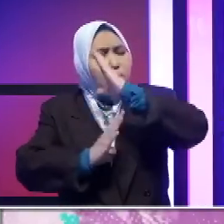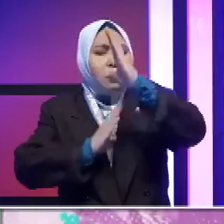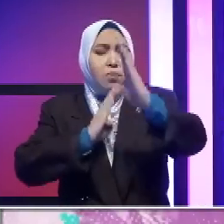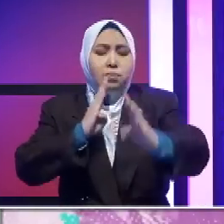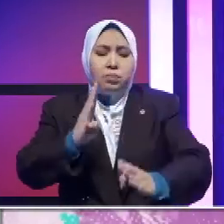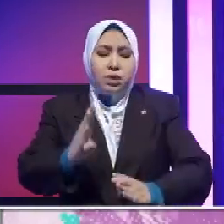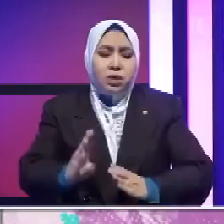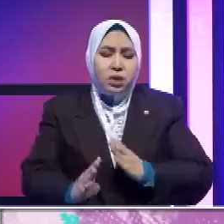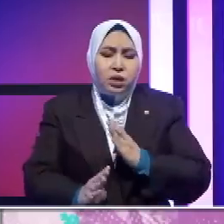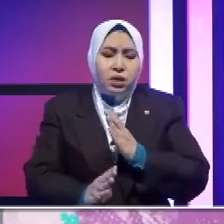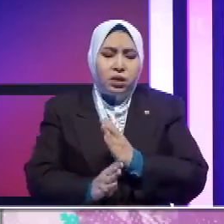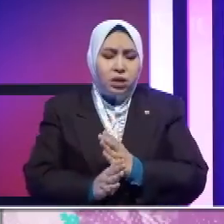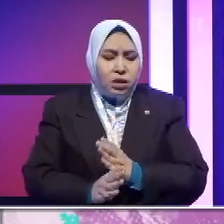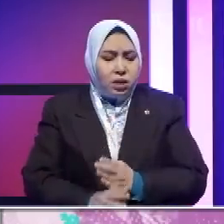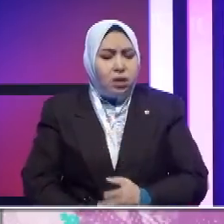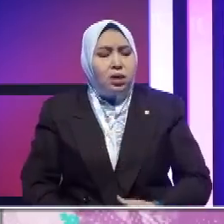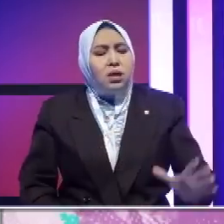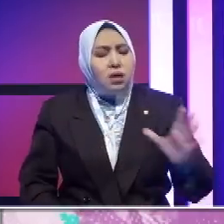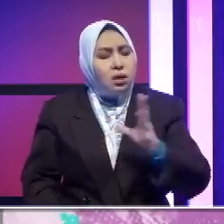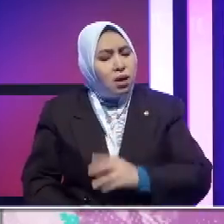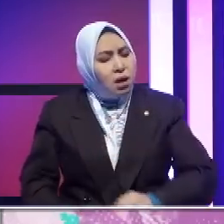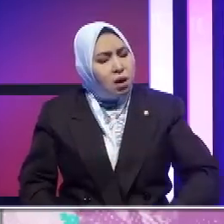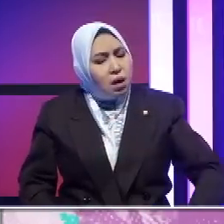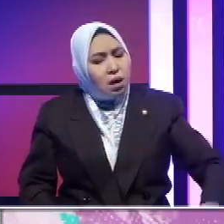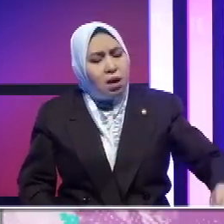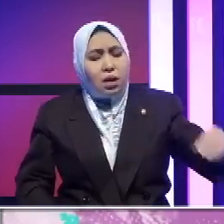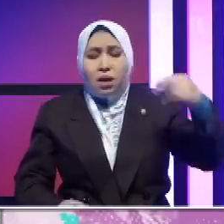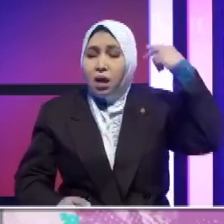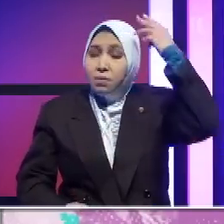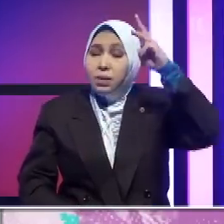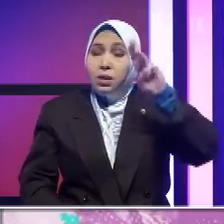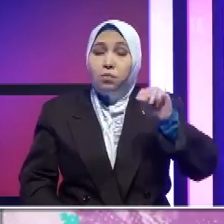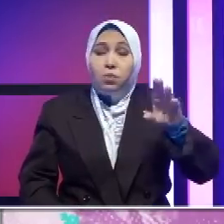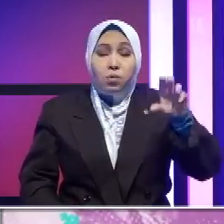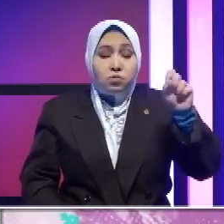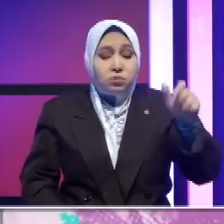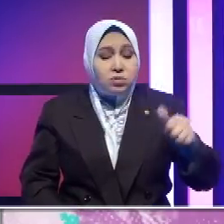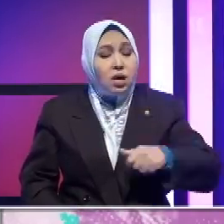الفساد وقال موسى